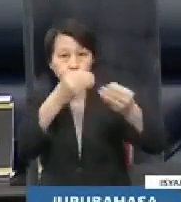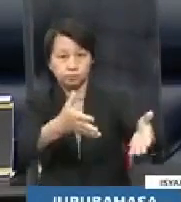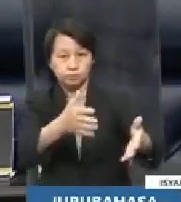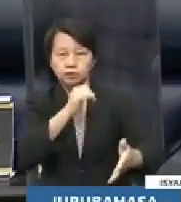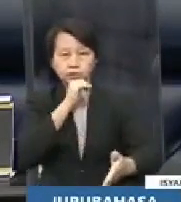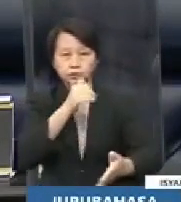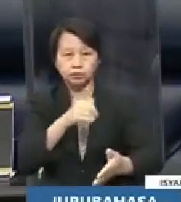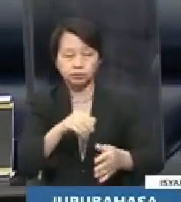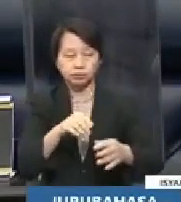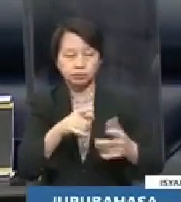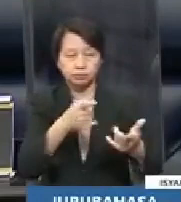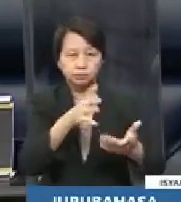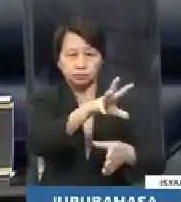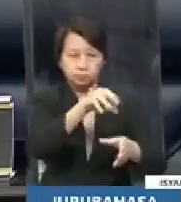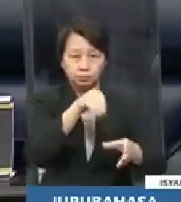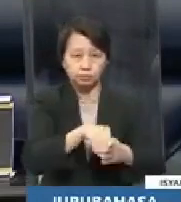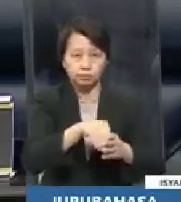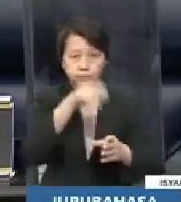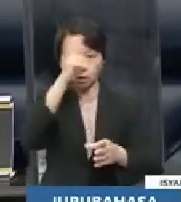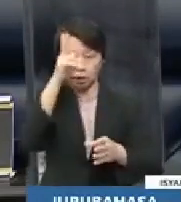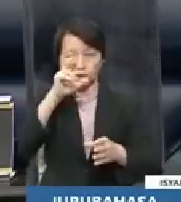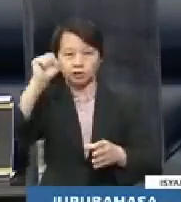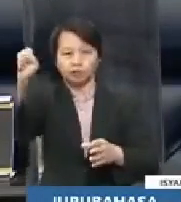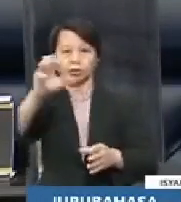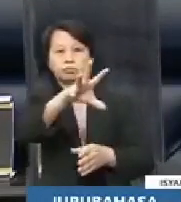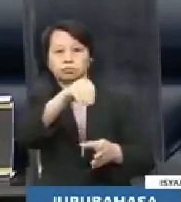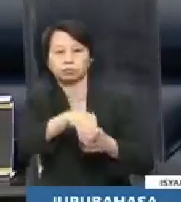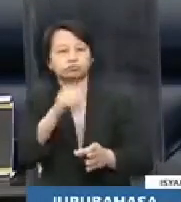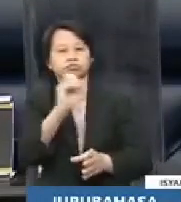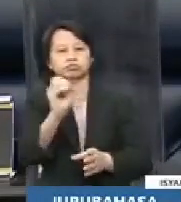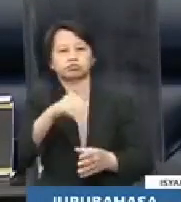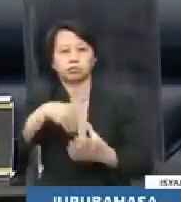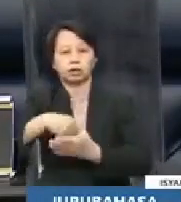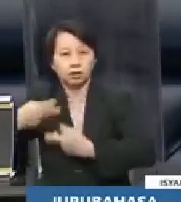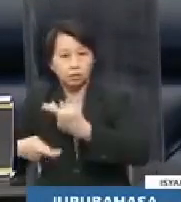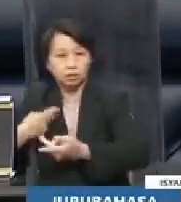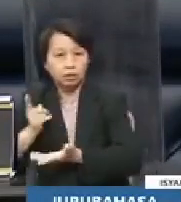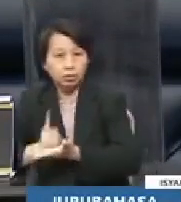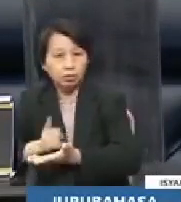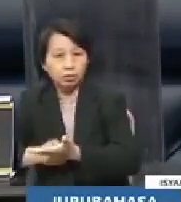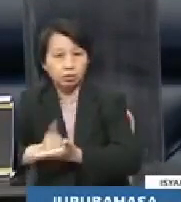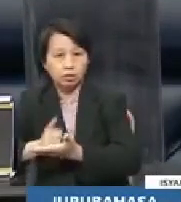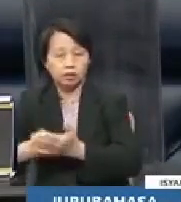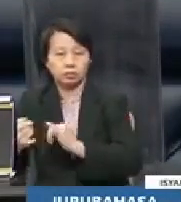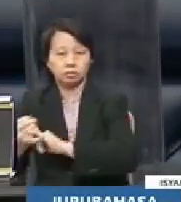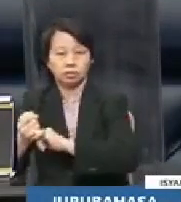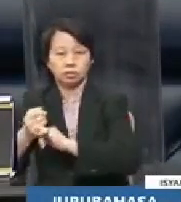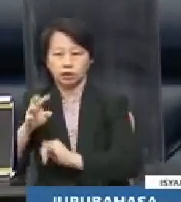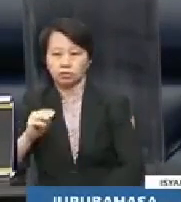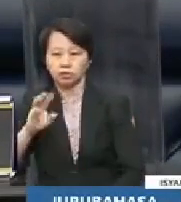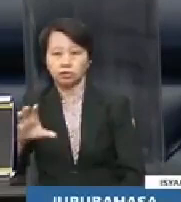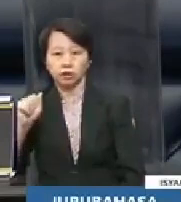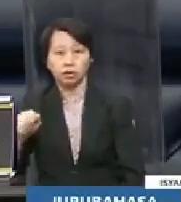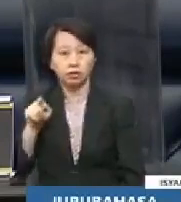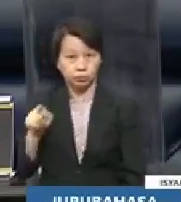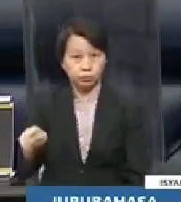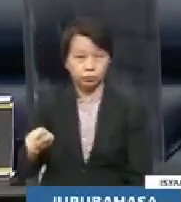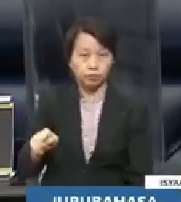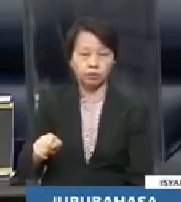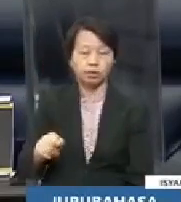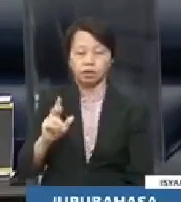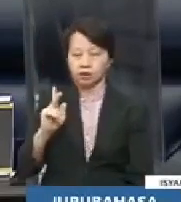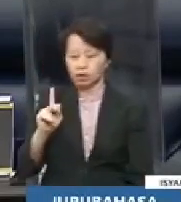dan tidak dirojok dan tidak dilibatkan oleh kerajaan di Sabah dalam proses perundingan bagi perjanjian NC tersebut